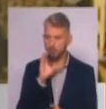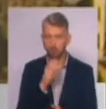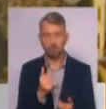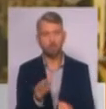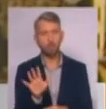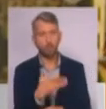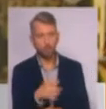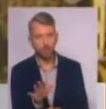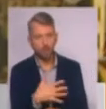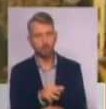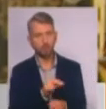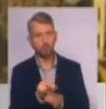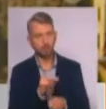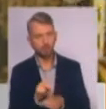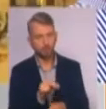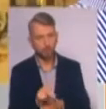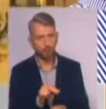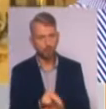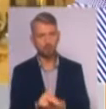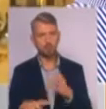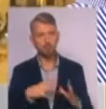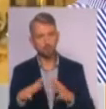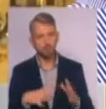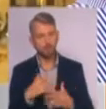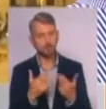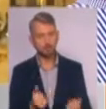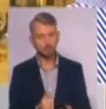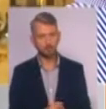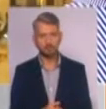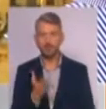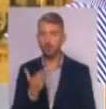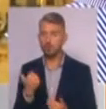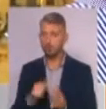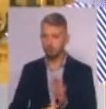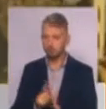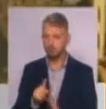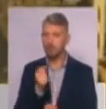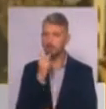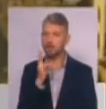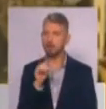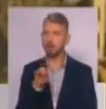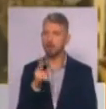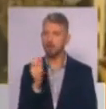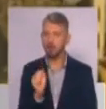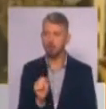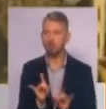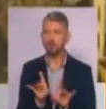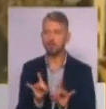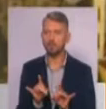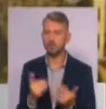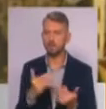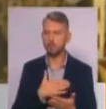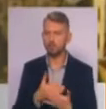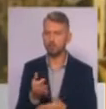Погуляти, подресурувати, потренуватись, так. От якщо ми вже заговорили про парк Наталка, розкажіть, зараз